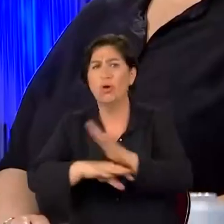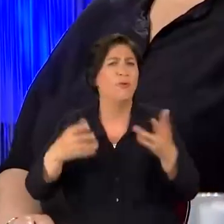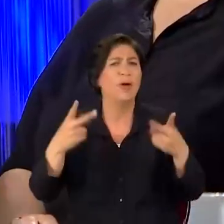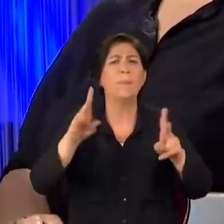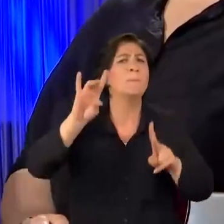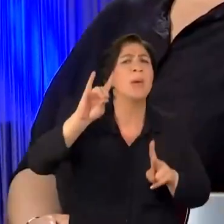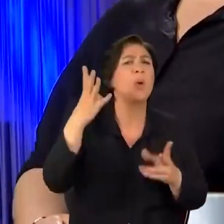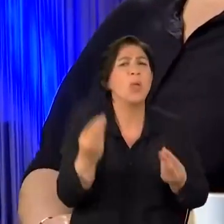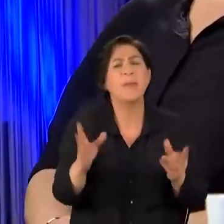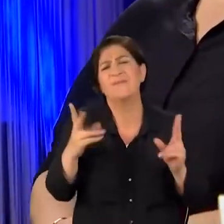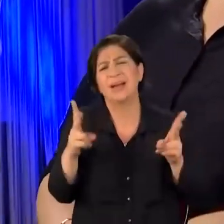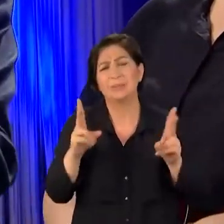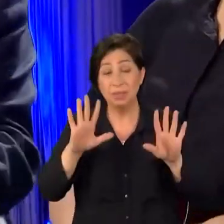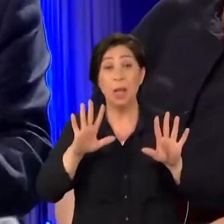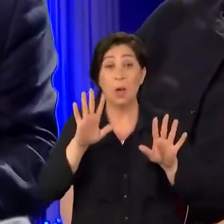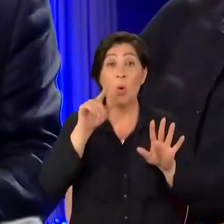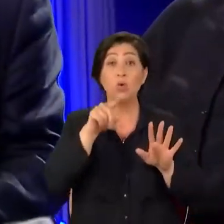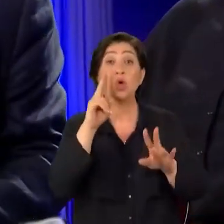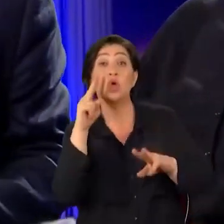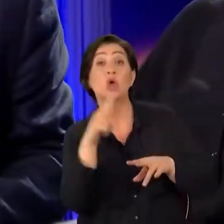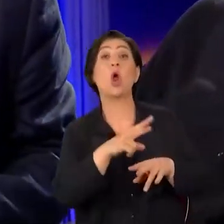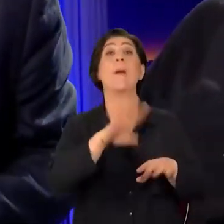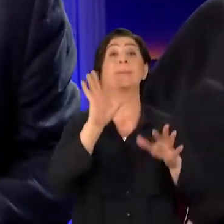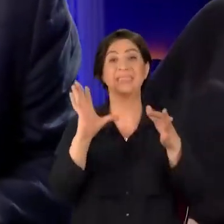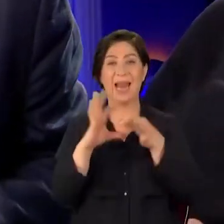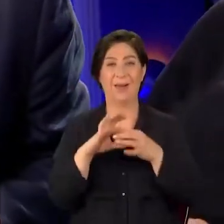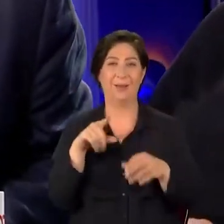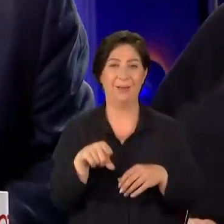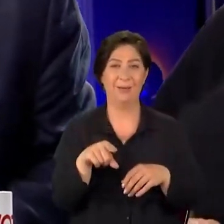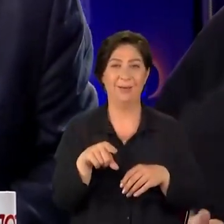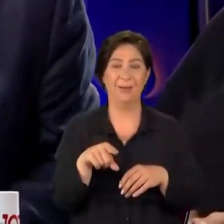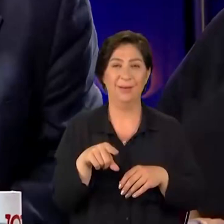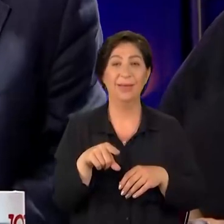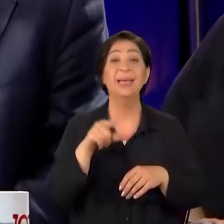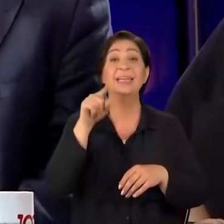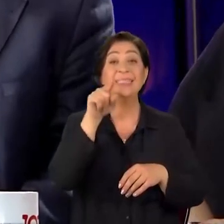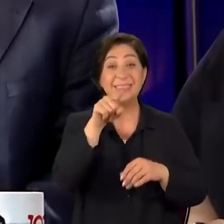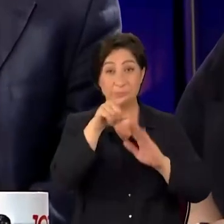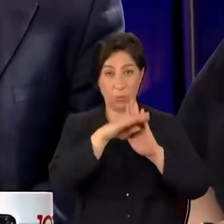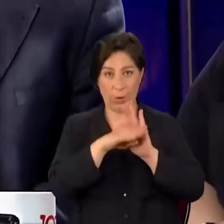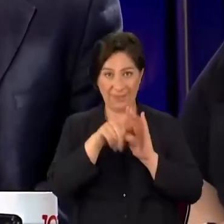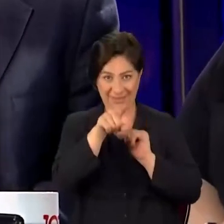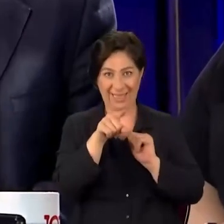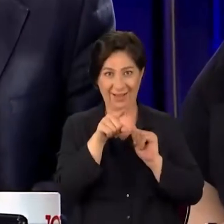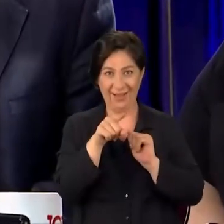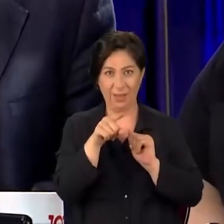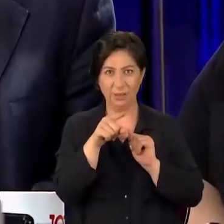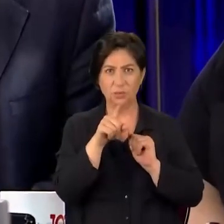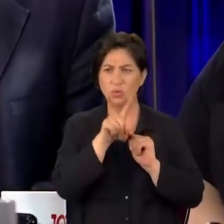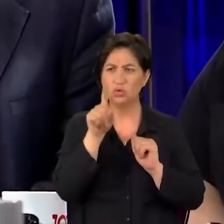partinin içindeyse fark et, bu MHP'li de olabilir. Orada bunu görememesiyle ilintili bir şey bu. Sizin